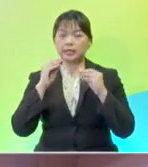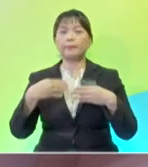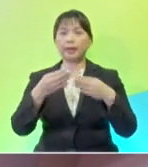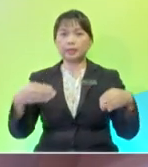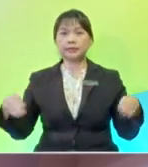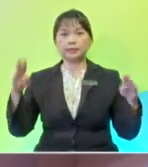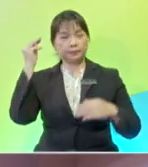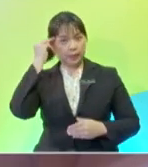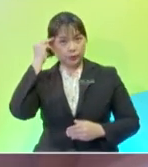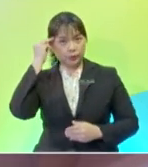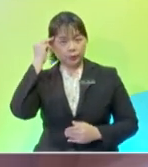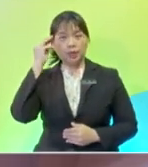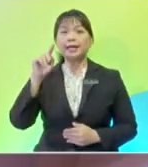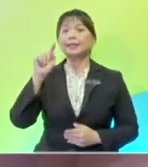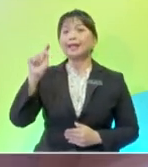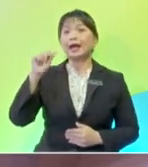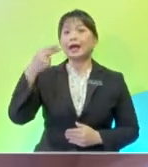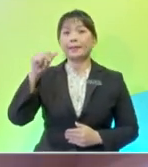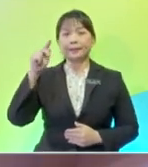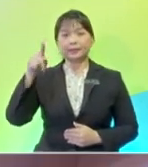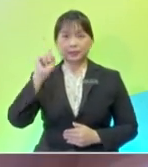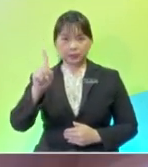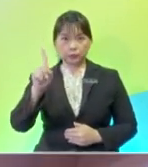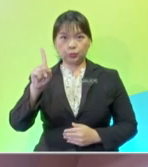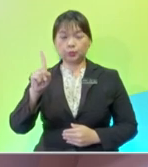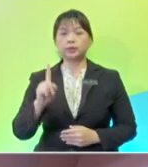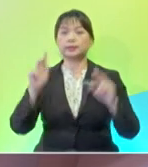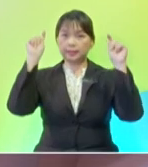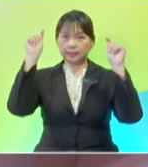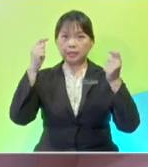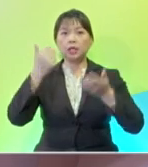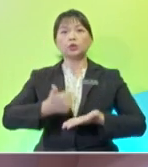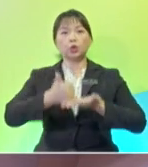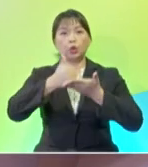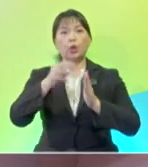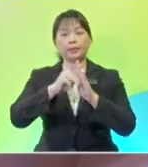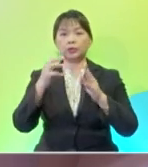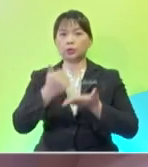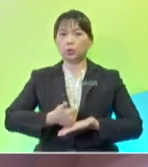Oke Atta cuk dia tolong menolong dalam masyarakat